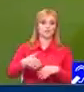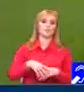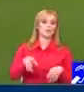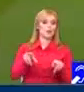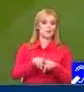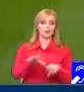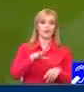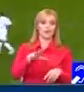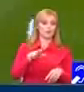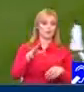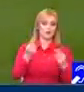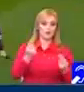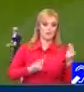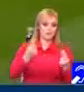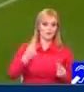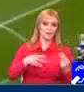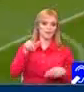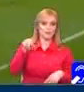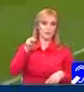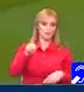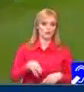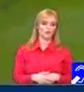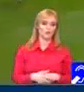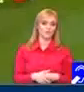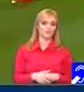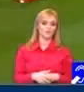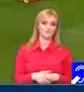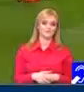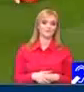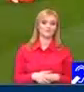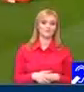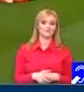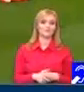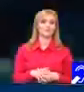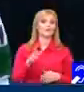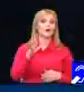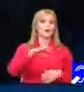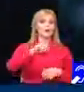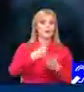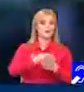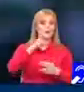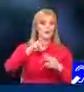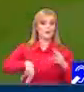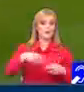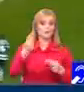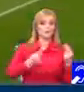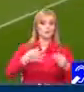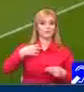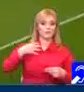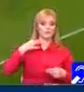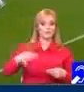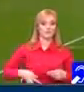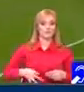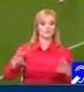oaspeților. După 0-0 la pauză, Sporting a continuat seria ratărilor prin Acuna și Dumbia. Până la urmă, francezul Mathieu l-a salvat